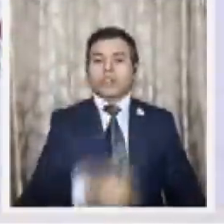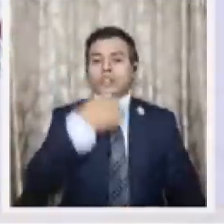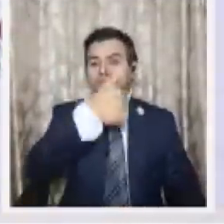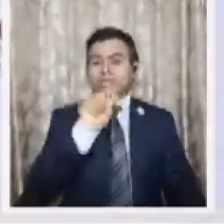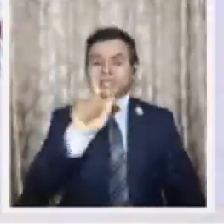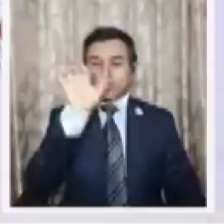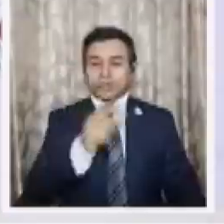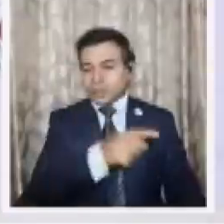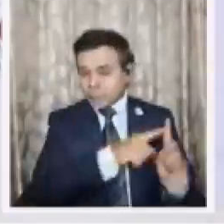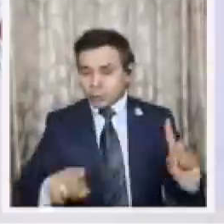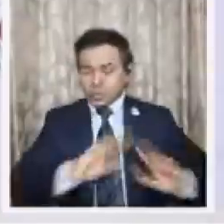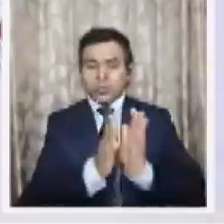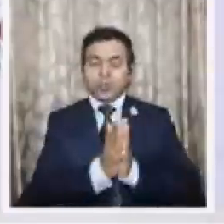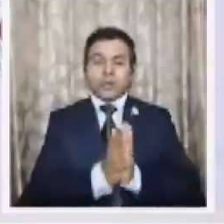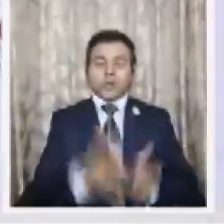51,495 জন।